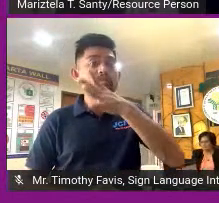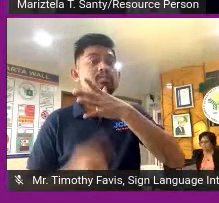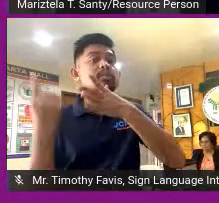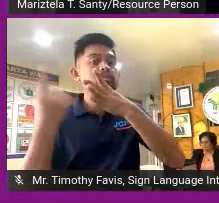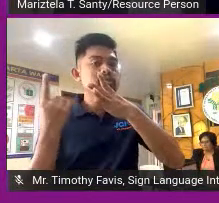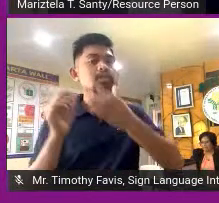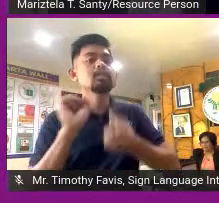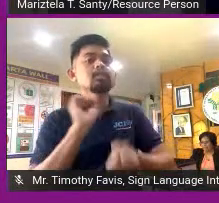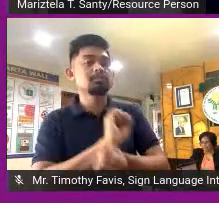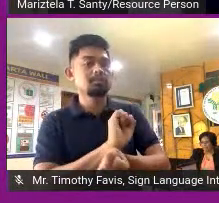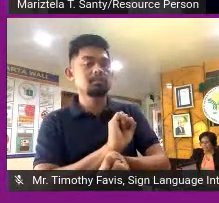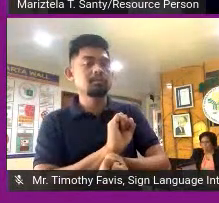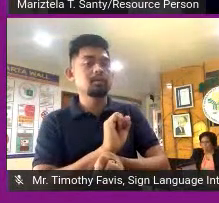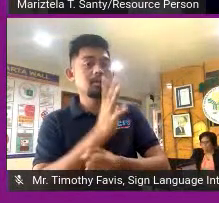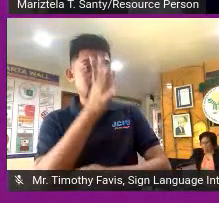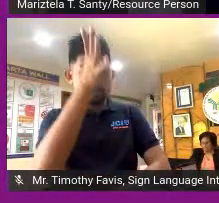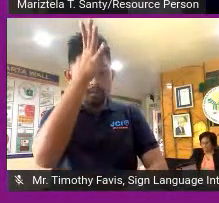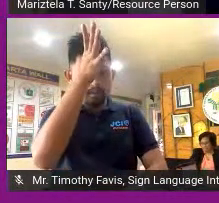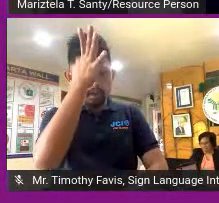po?